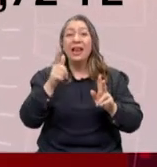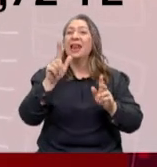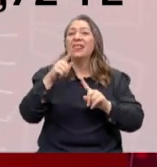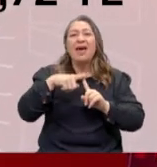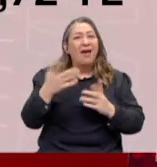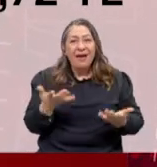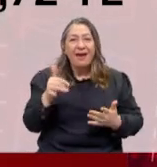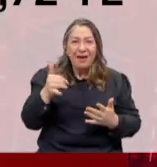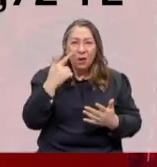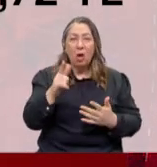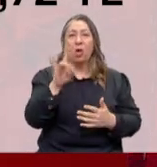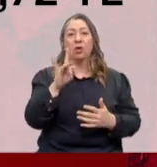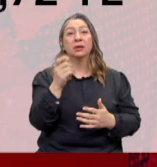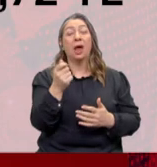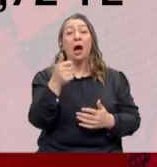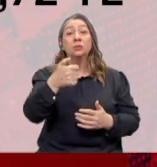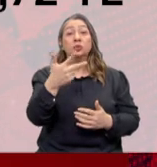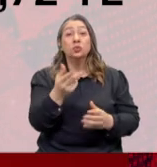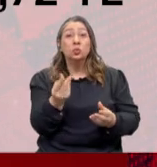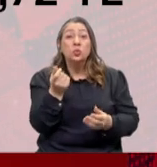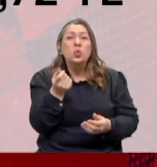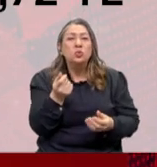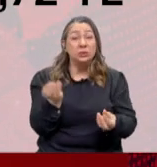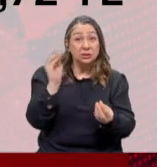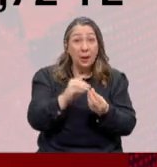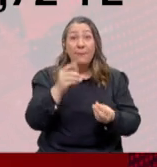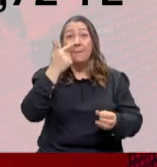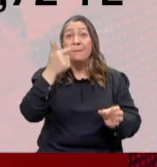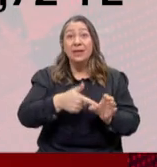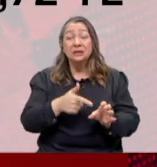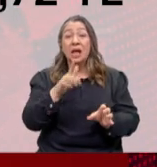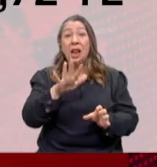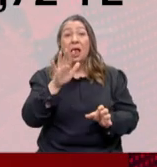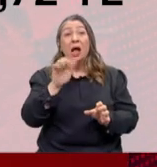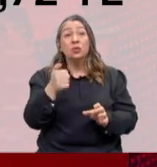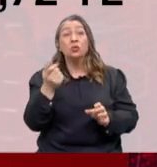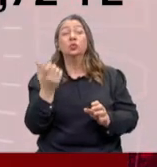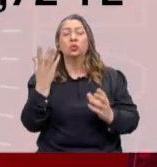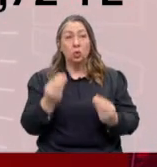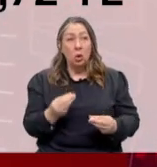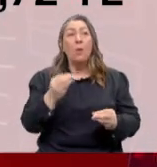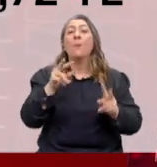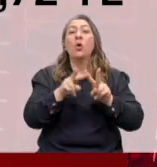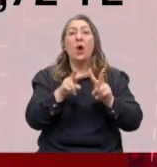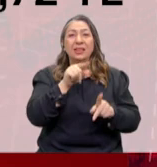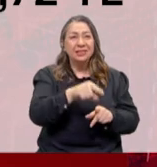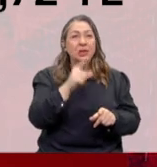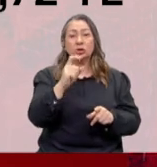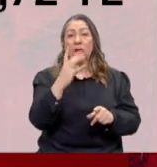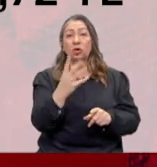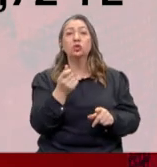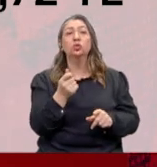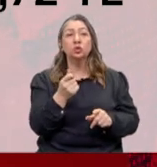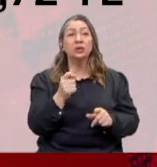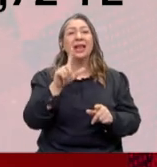14 liraya yaklaştı. 63 kuruş zamla benzin 13 lira 56 kuruş oldu. Motorine gelen zamsa 94